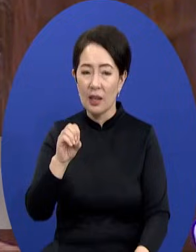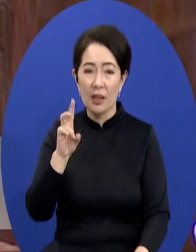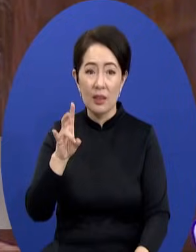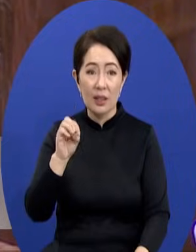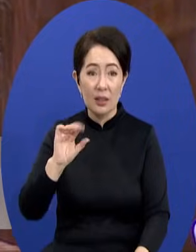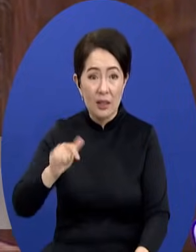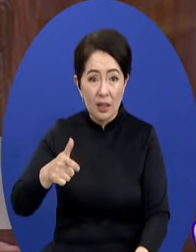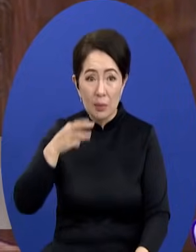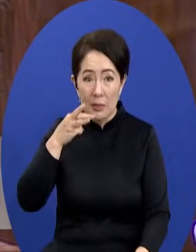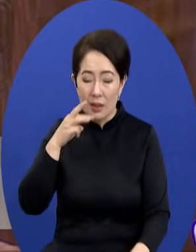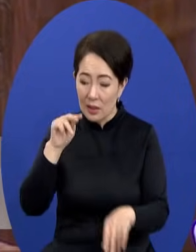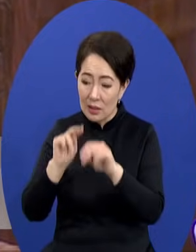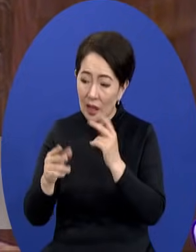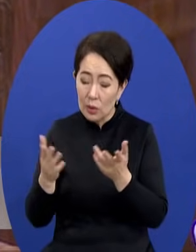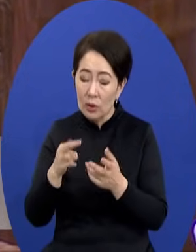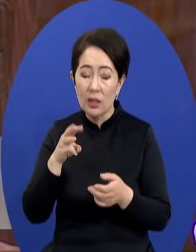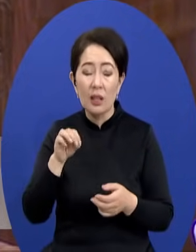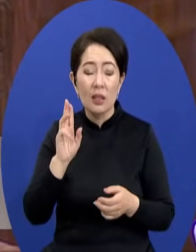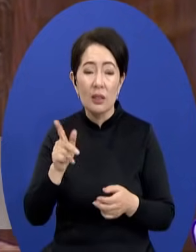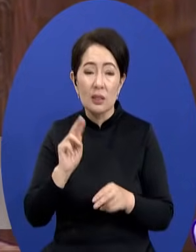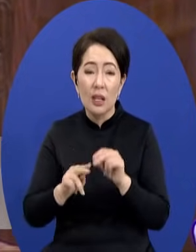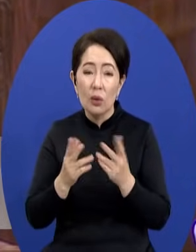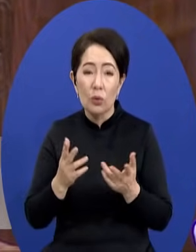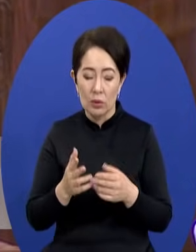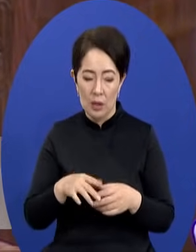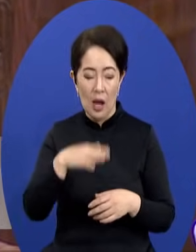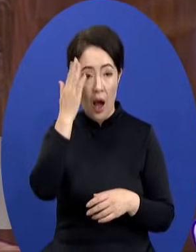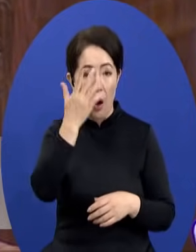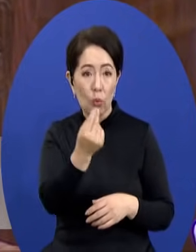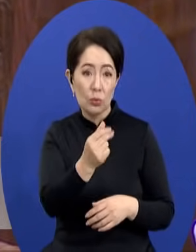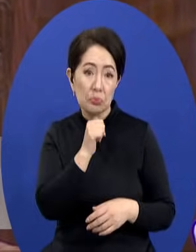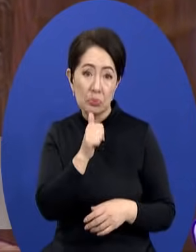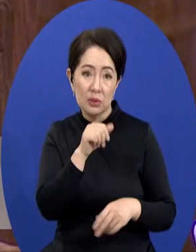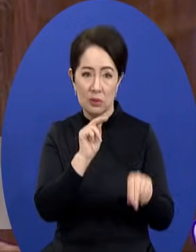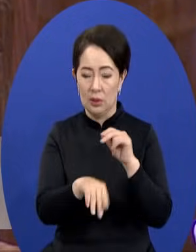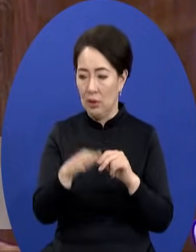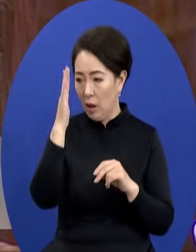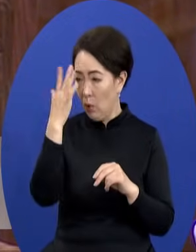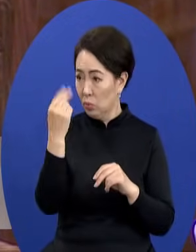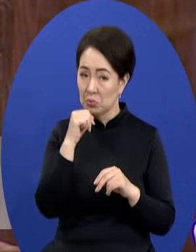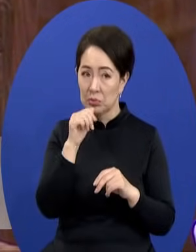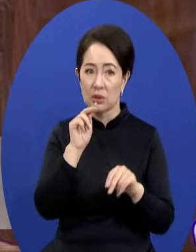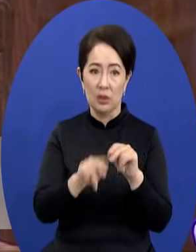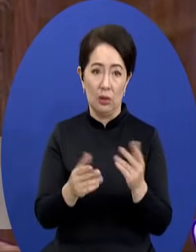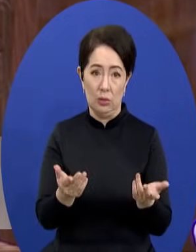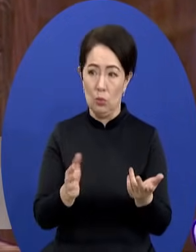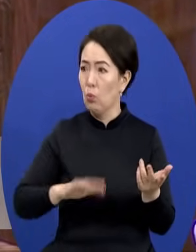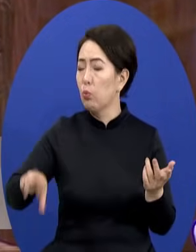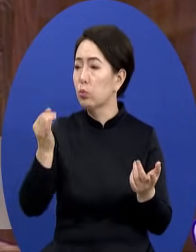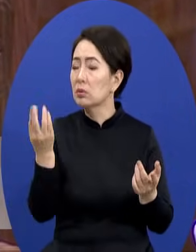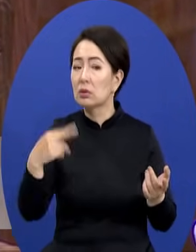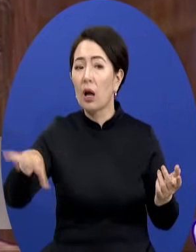яг өнөөдөр шүүх шинжилгээнд юунд ашиглаж гэнэ вэхээр ерөөсөө эцэг тогтоолоход ашиглаж байгаа. Эцэг тогтоолох шинжилгээнд. А бусдаар бол ерөөсөө бид нар